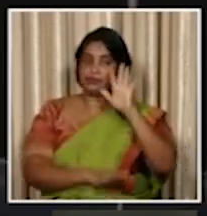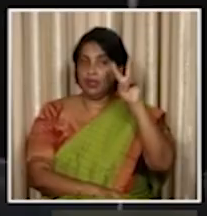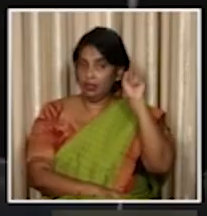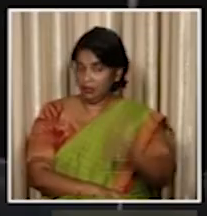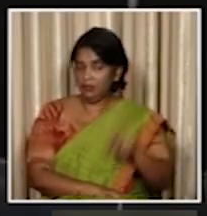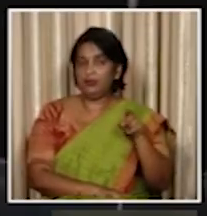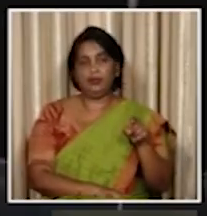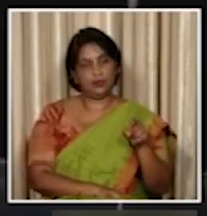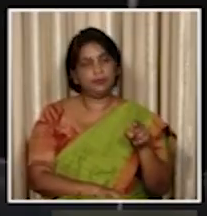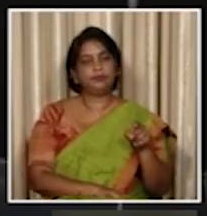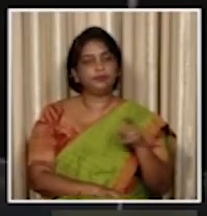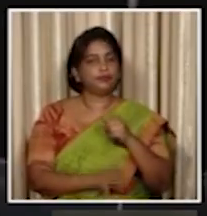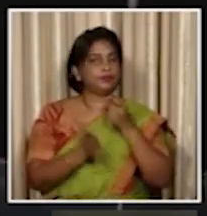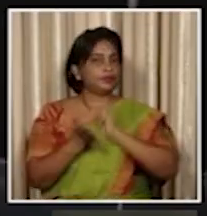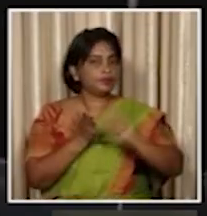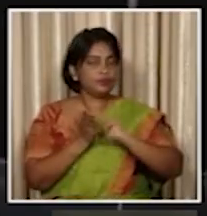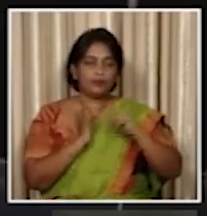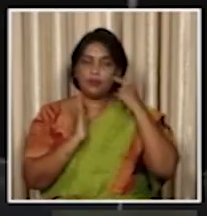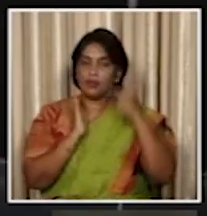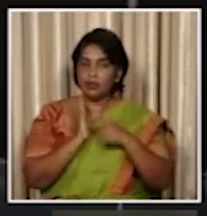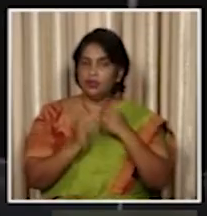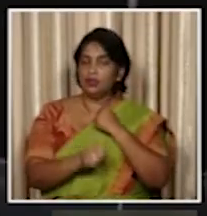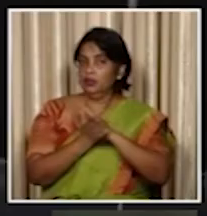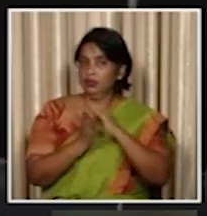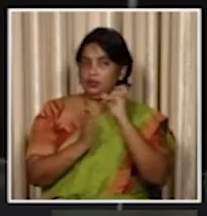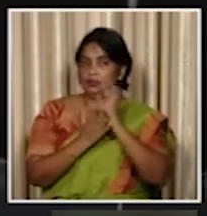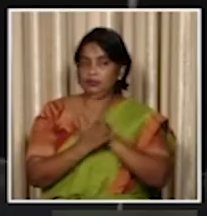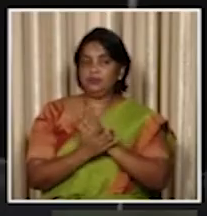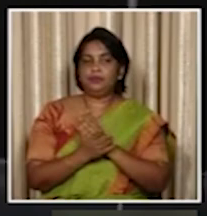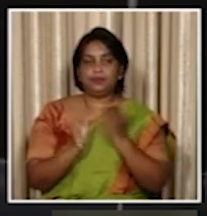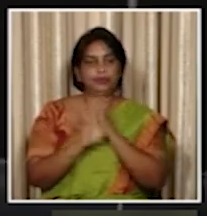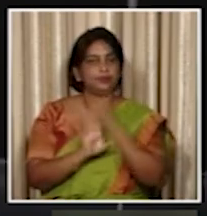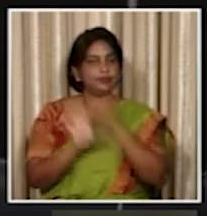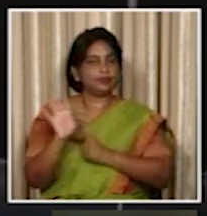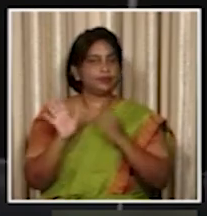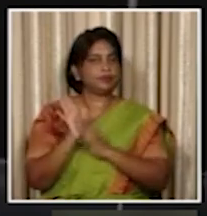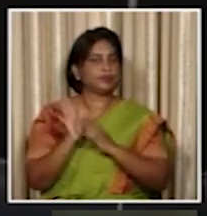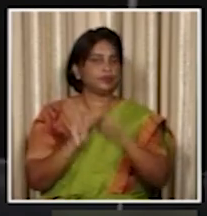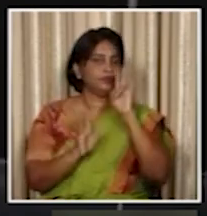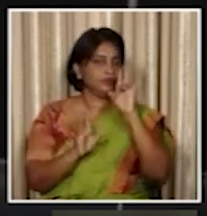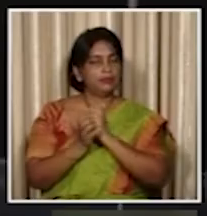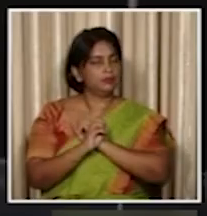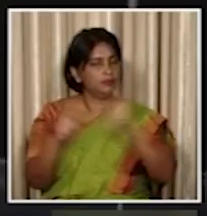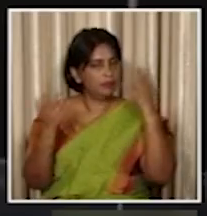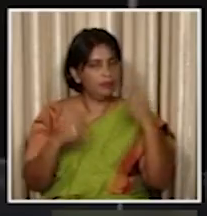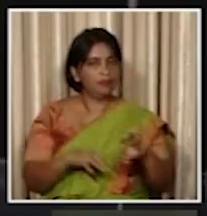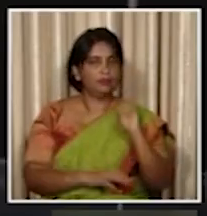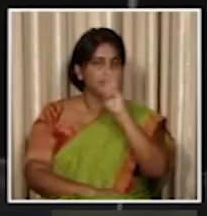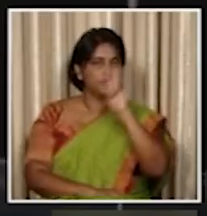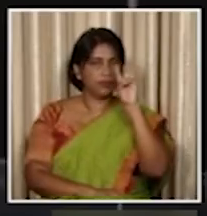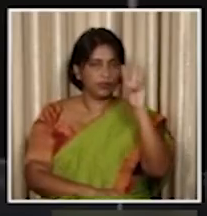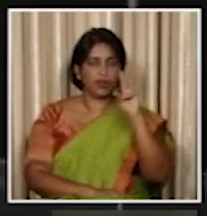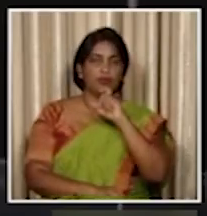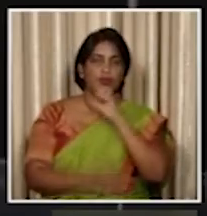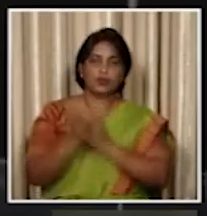52000ට ලිඛිත පරීක්ෂණයේ පැවැත්වීම සඳහා ගුරු සේවා ව්‍යවස්ථාව අනුව පසුගිය වර්ෂයේ මාර්තු 25 සූදානම් කළා තිබුණා. 33 දෙනෙක්